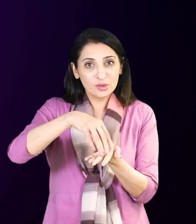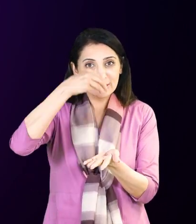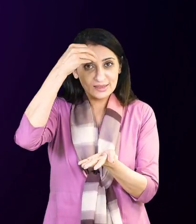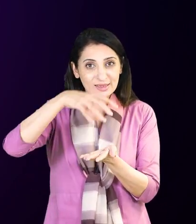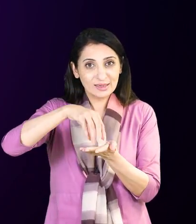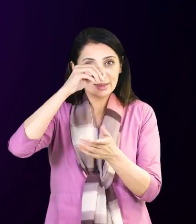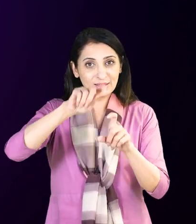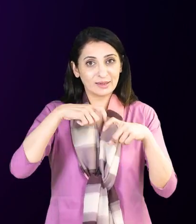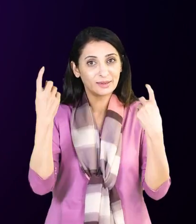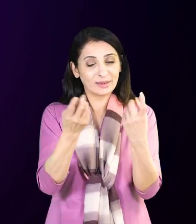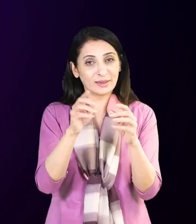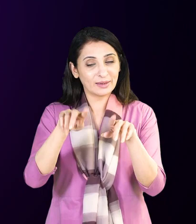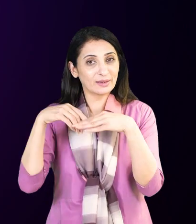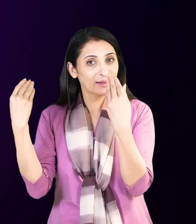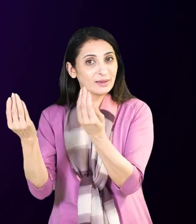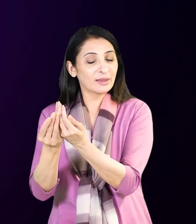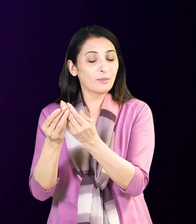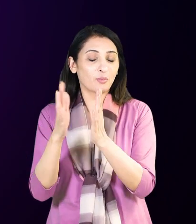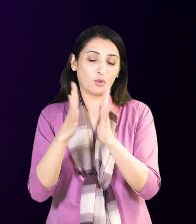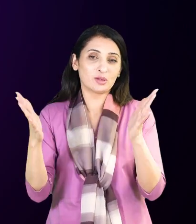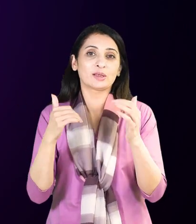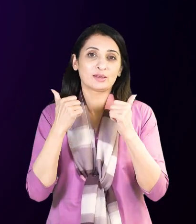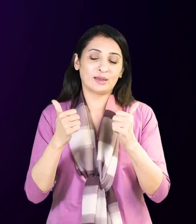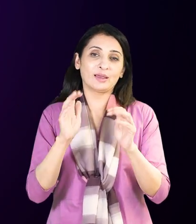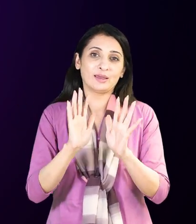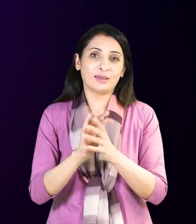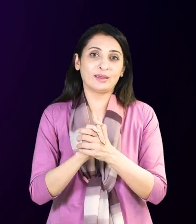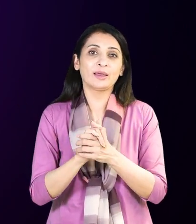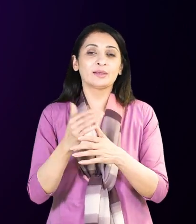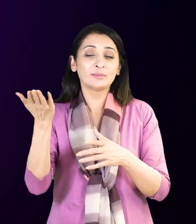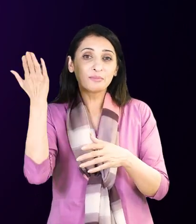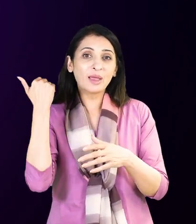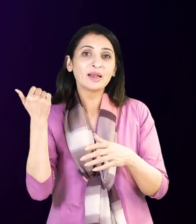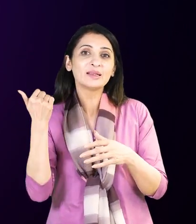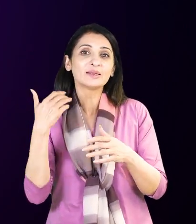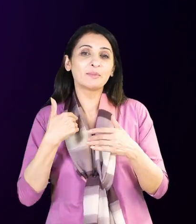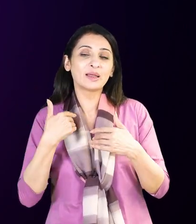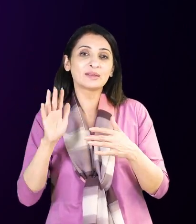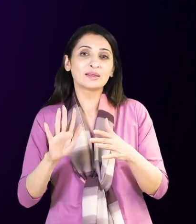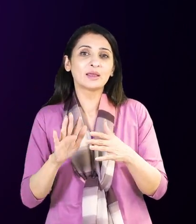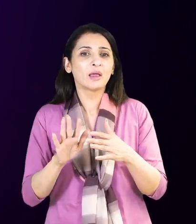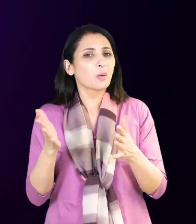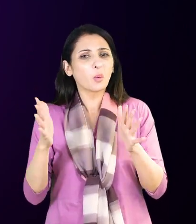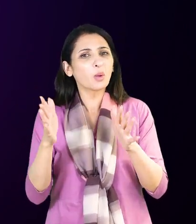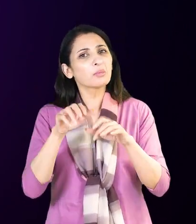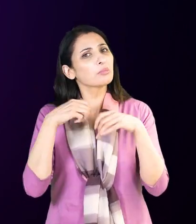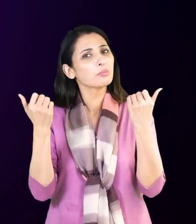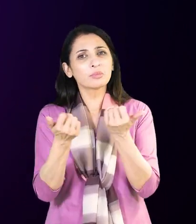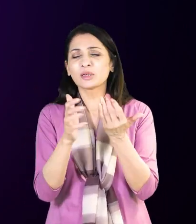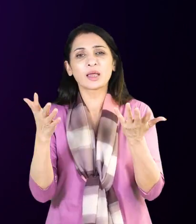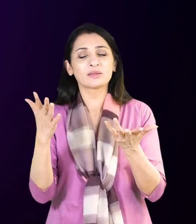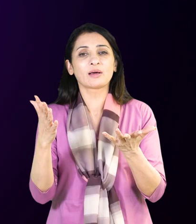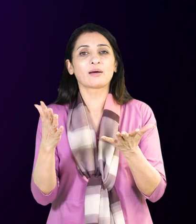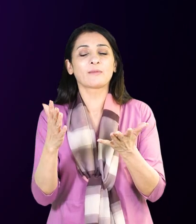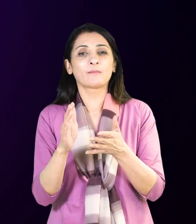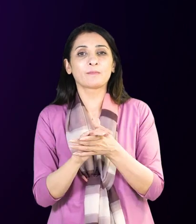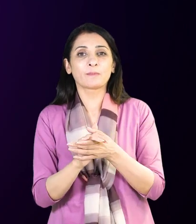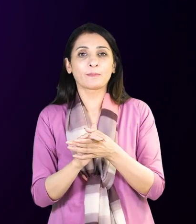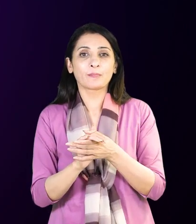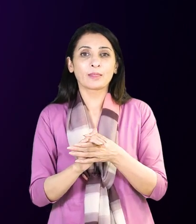लर्निंग पॉड्स एंड विच इज़ ग्रेट। आई मीन नॉट इन टाइम जब मैं थी एक चीज़ भी नहीं